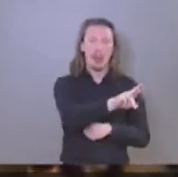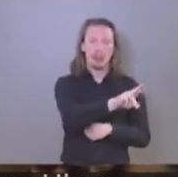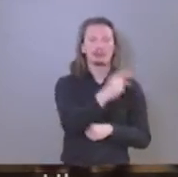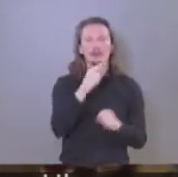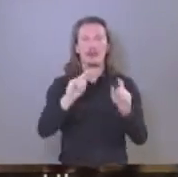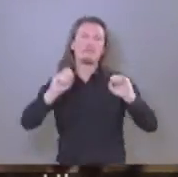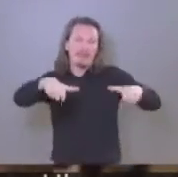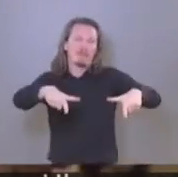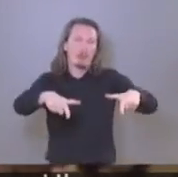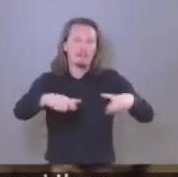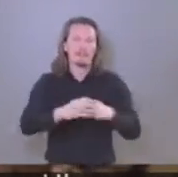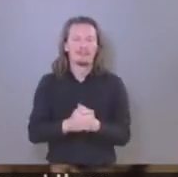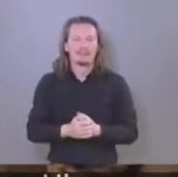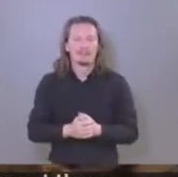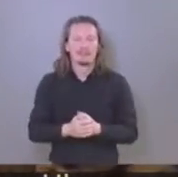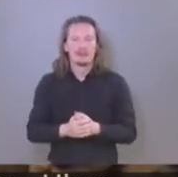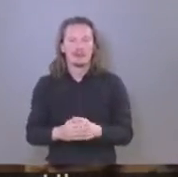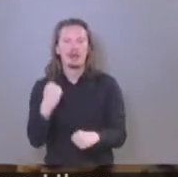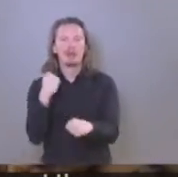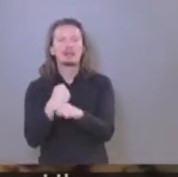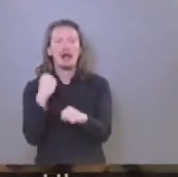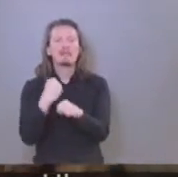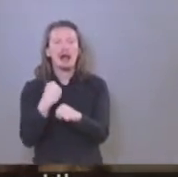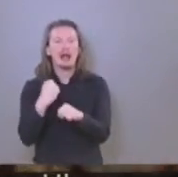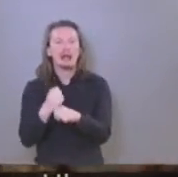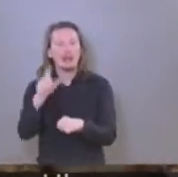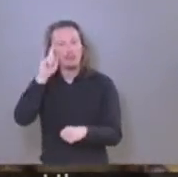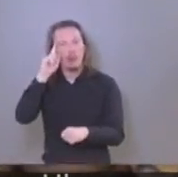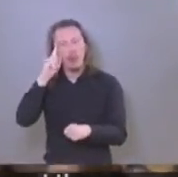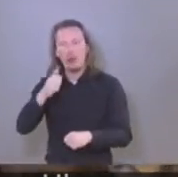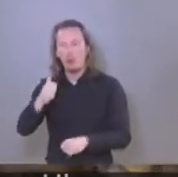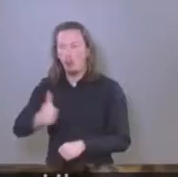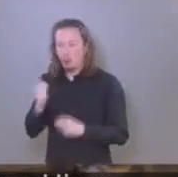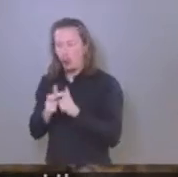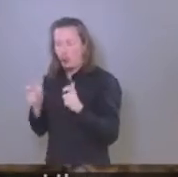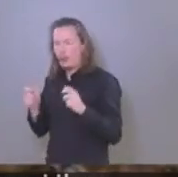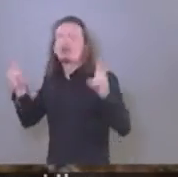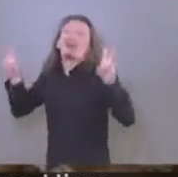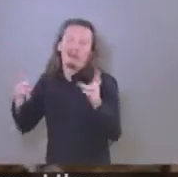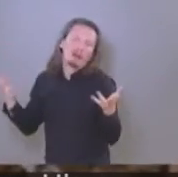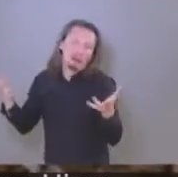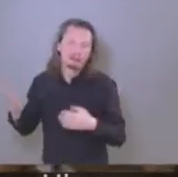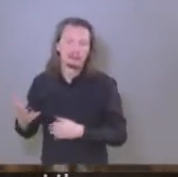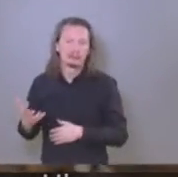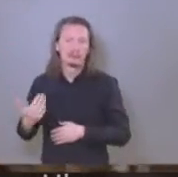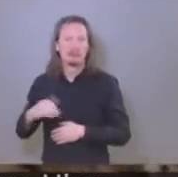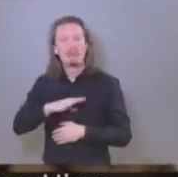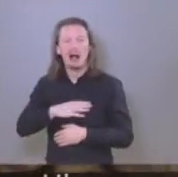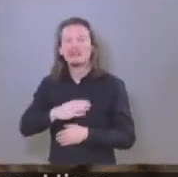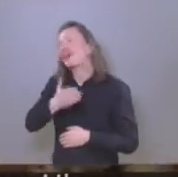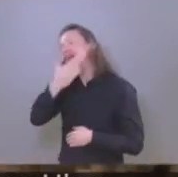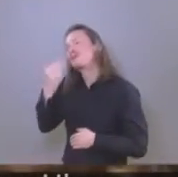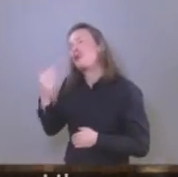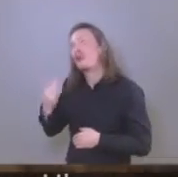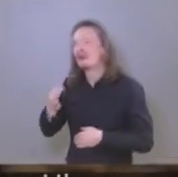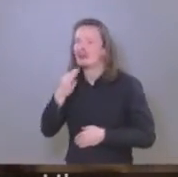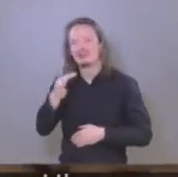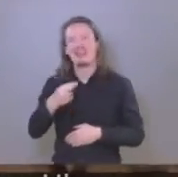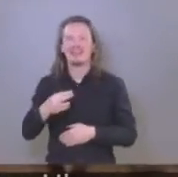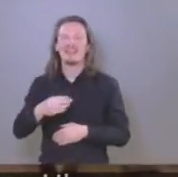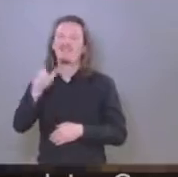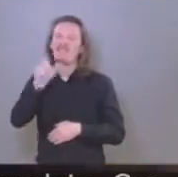une plateforme, et qui n'y travaillent que parce qu'ils sont auto-entrepreneurs, comme on dit. Parce que ça fait mieux de dire ça que